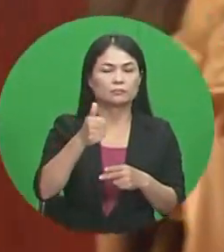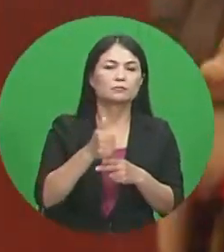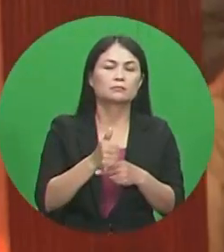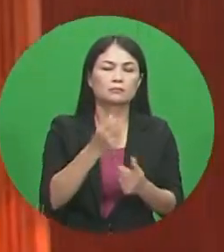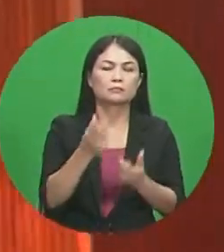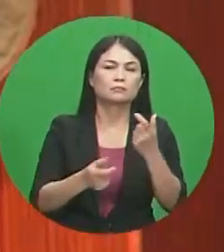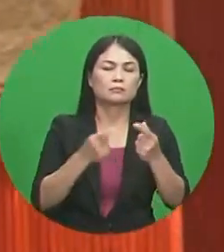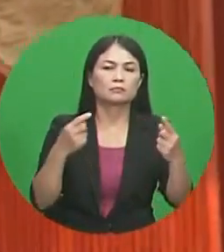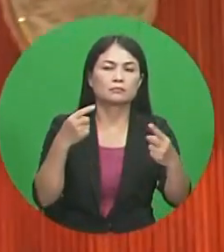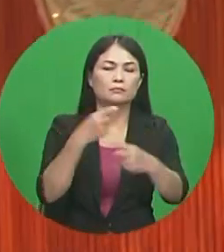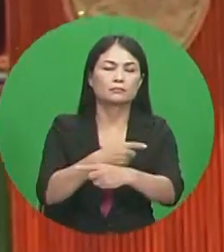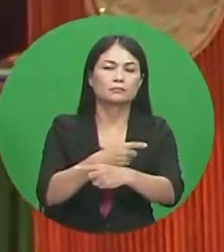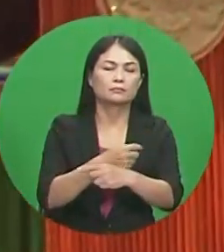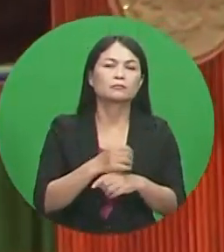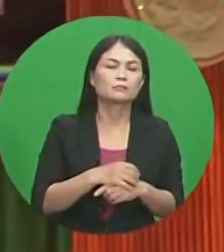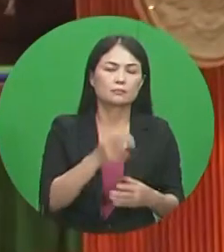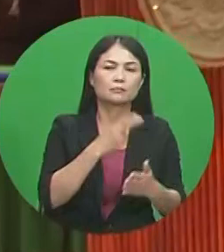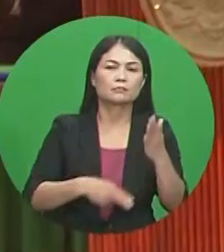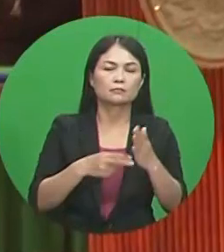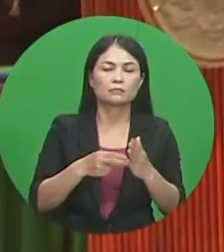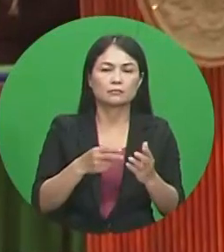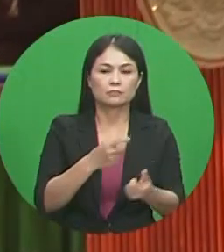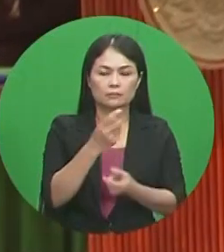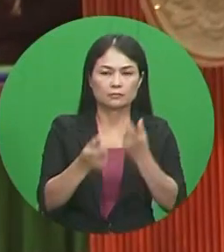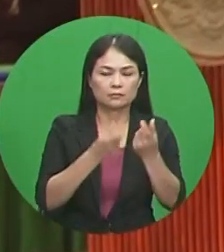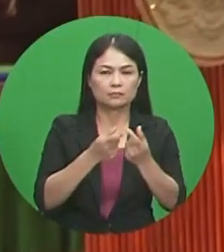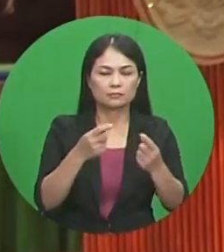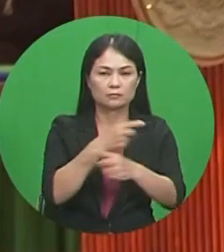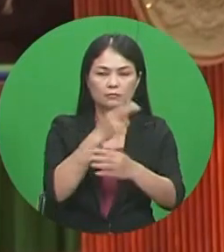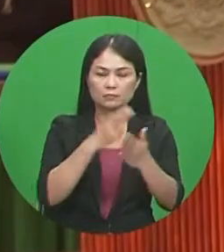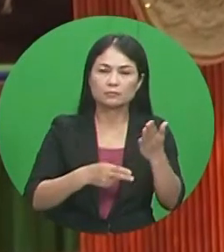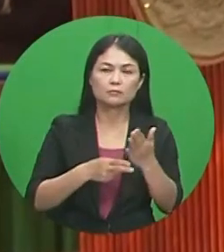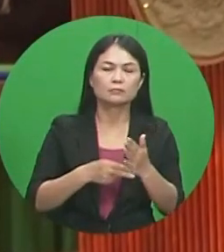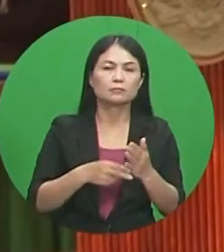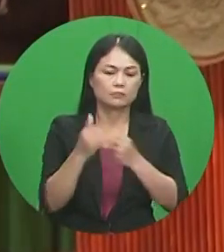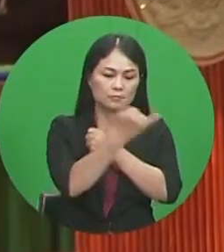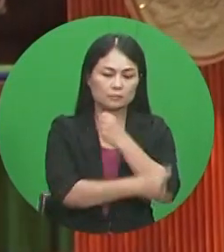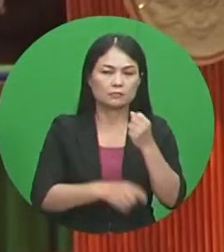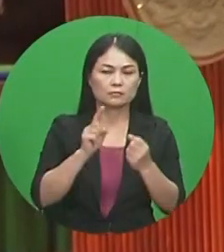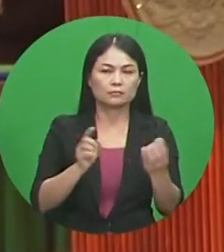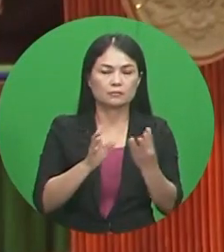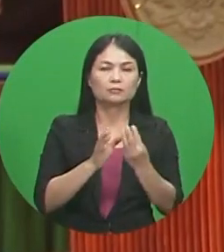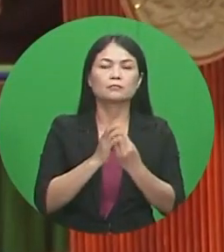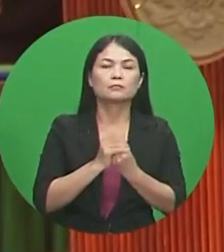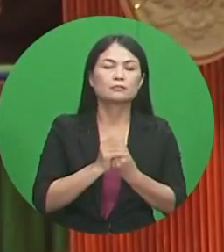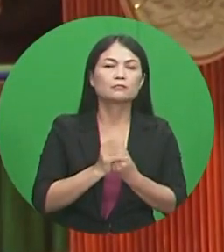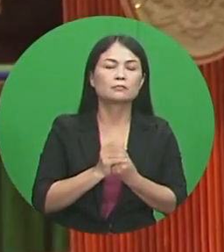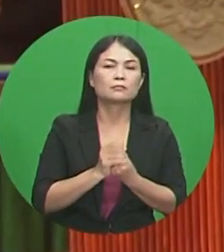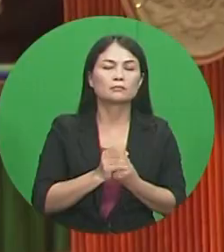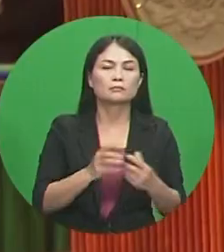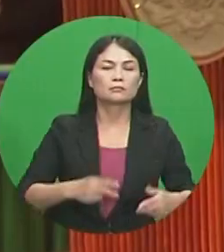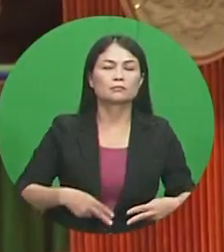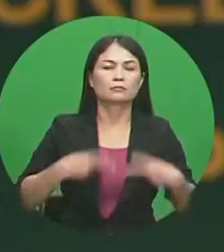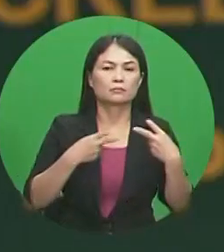ណើរបច្ច្រាស់អ្វីទៅបានធ្វើដំណើរបច្ច្រាស់ប្រទេសមួយចំនួនបានរើសអើ